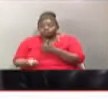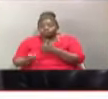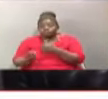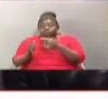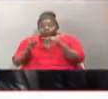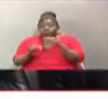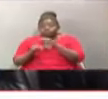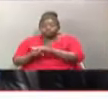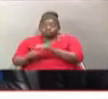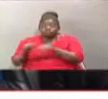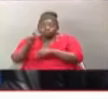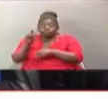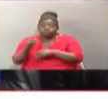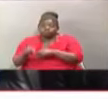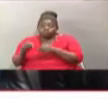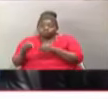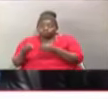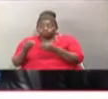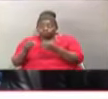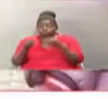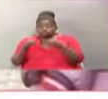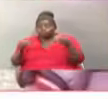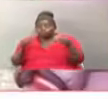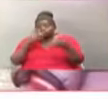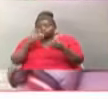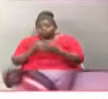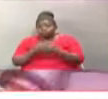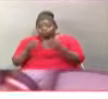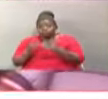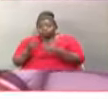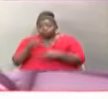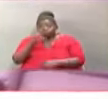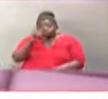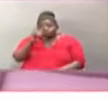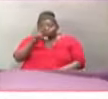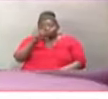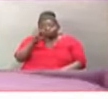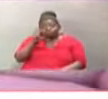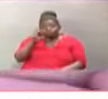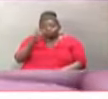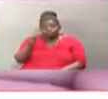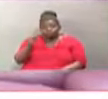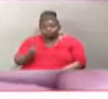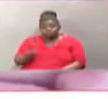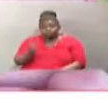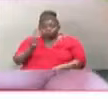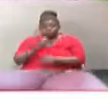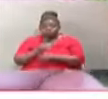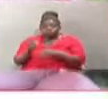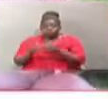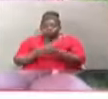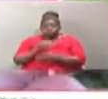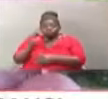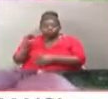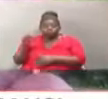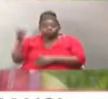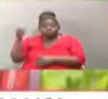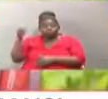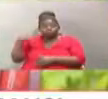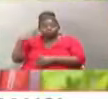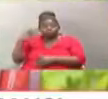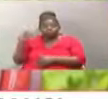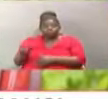kukosa muntu yenna. Mbagaliza Christmas ennungi nnyo. N'omusumba Olivia Nagenda, ssenyondo w'ekkanisa ya New Evening Light e